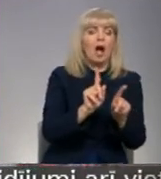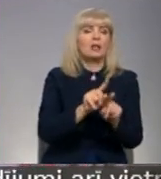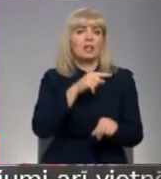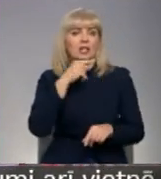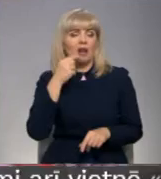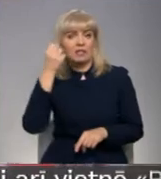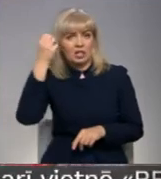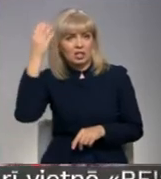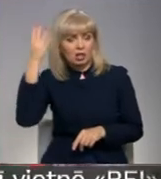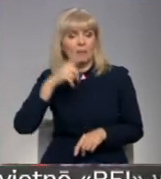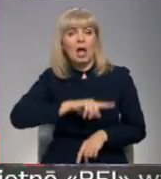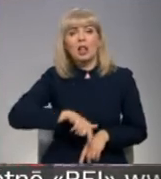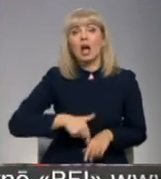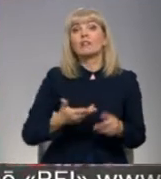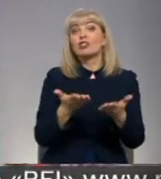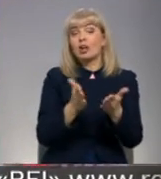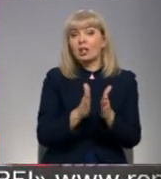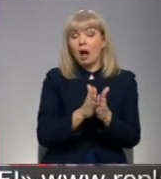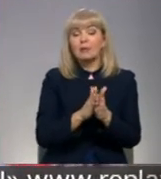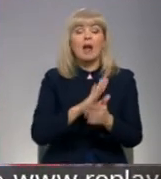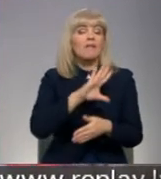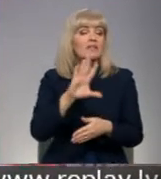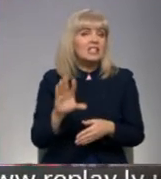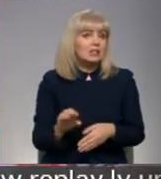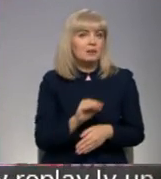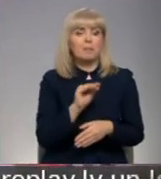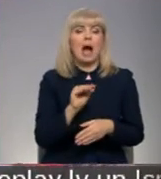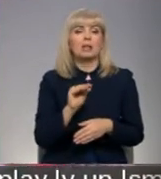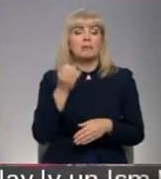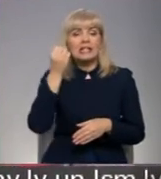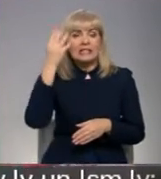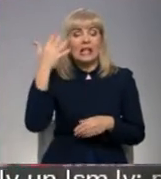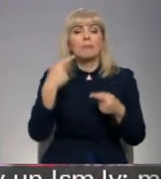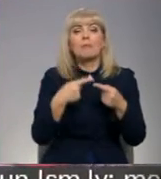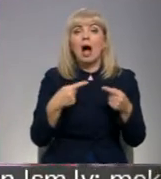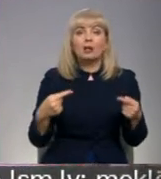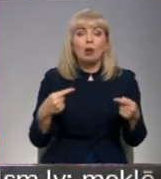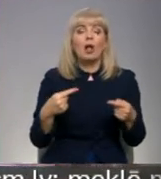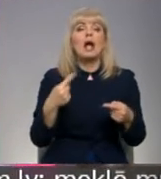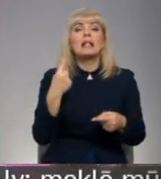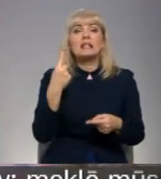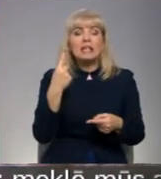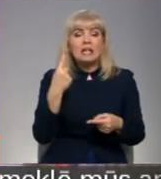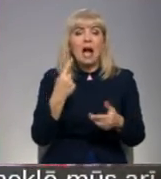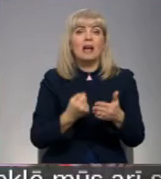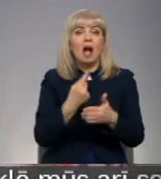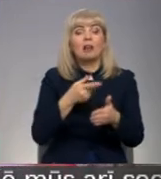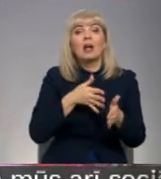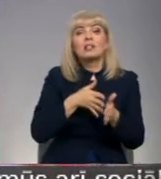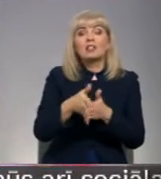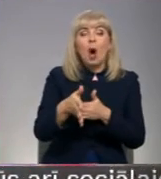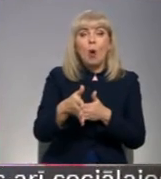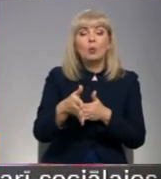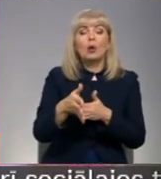izglītība, latviešu grāmatas vispār un izglītības materiāli radās caur šo